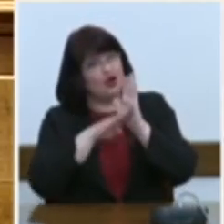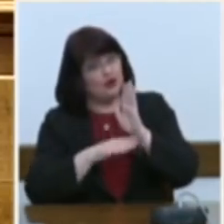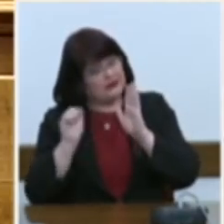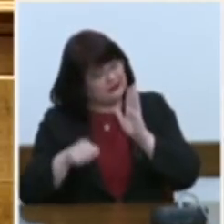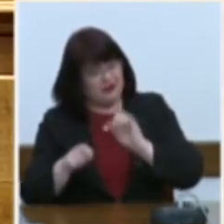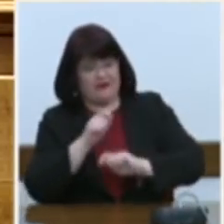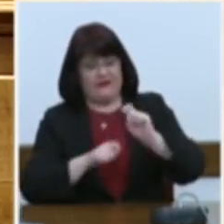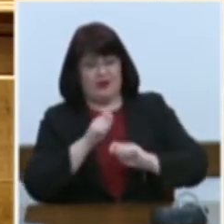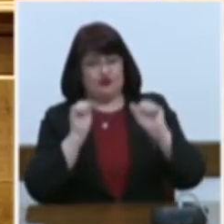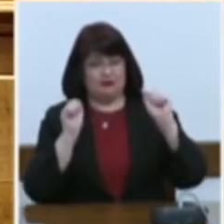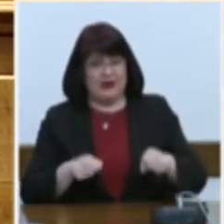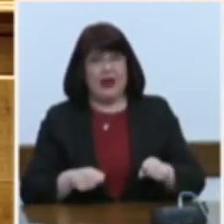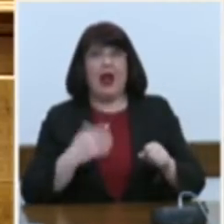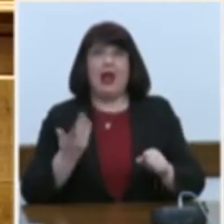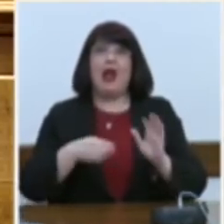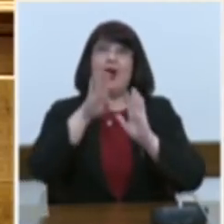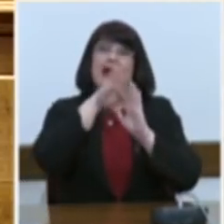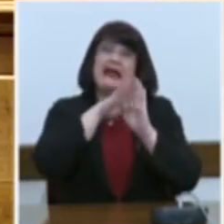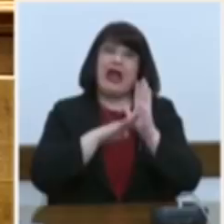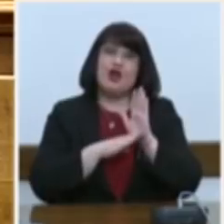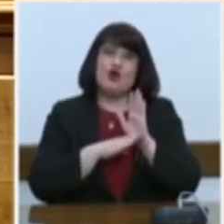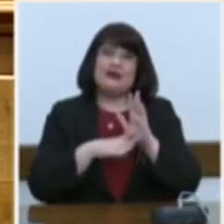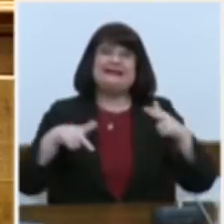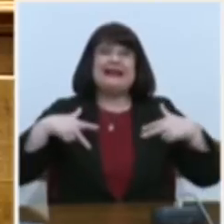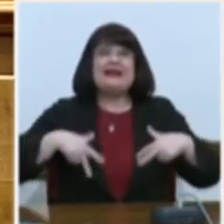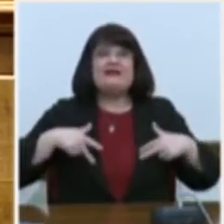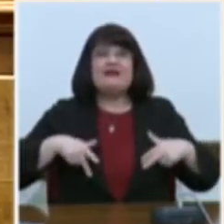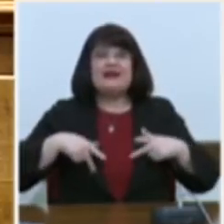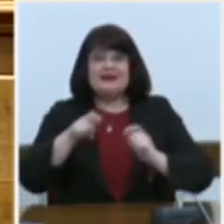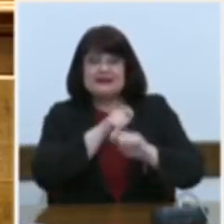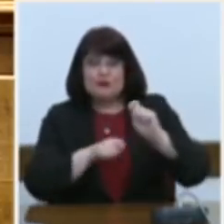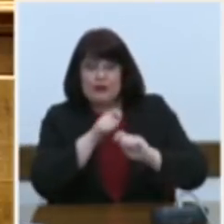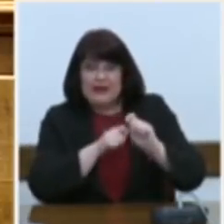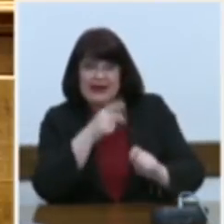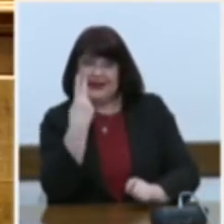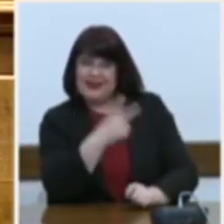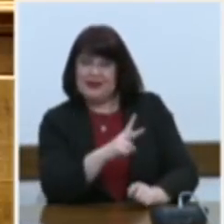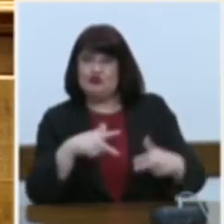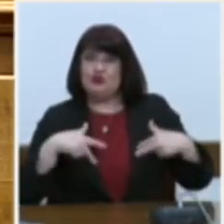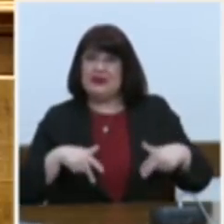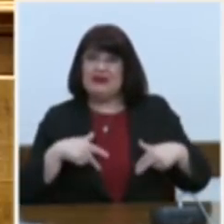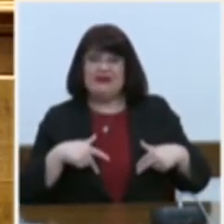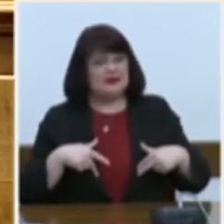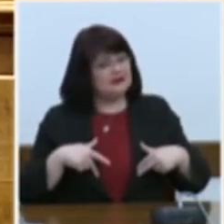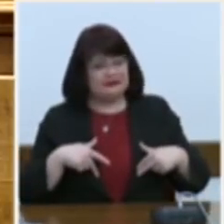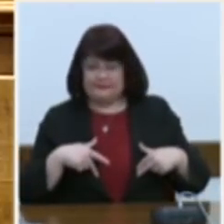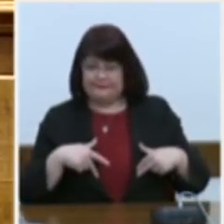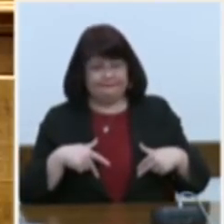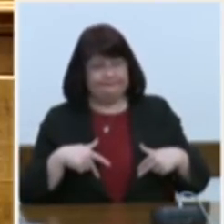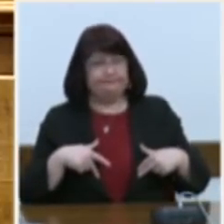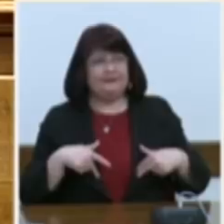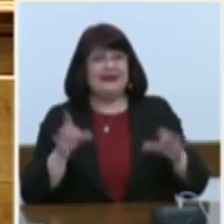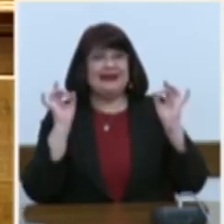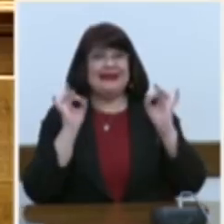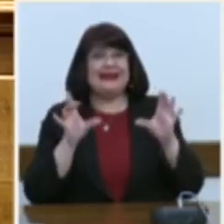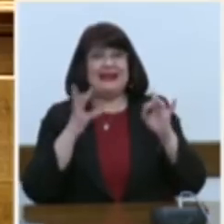αλλά στους κανόνες που φτιάχνουν οι κυβερνήσεις σας και οι δικοί σας δεν έχουμε απολύτως